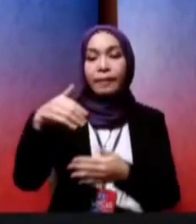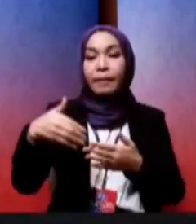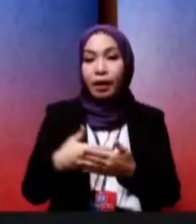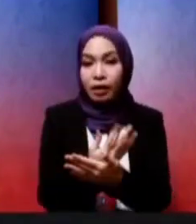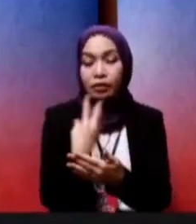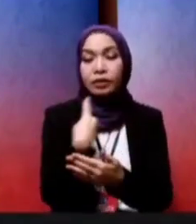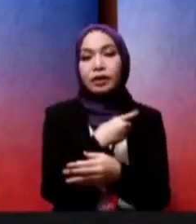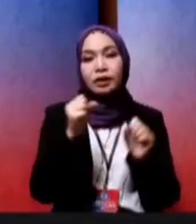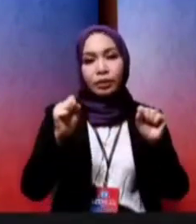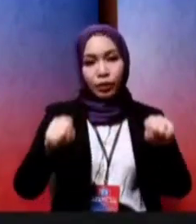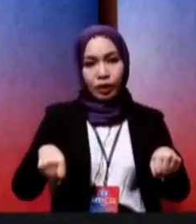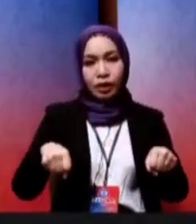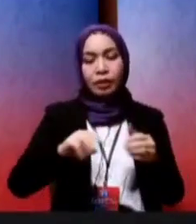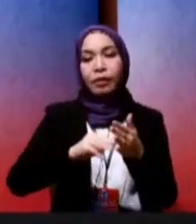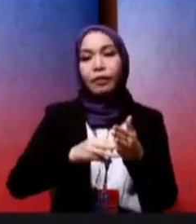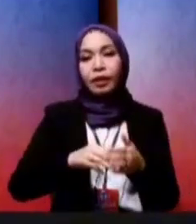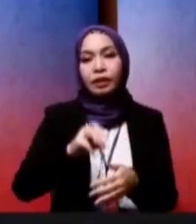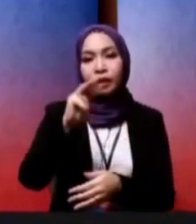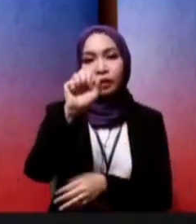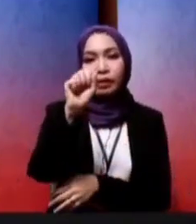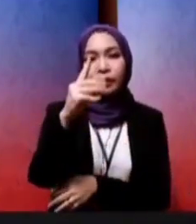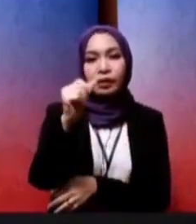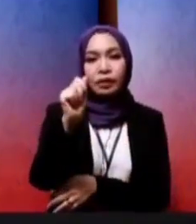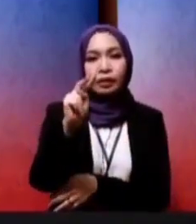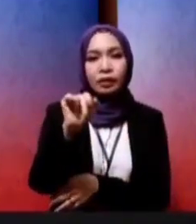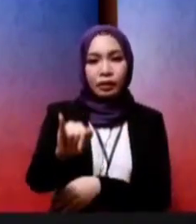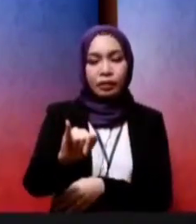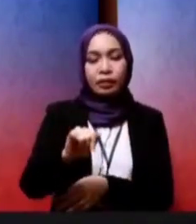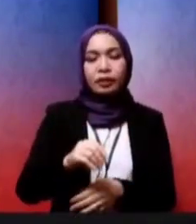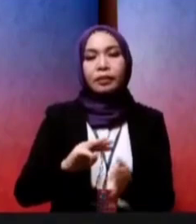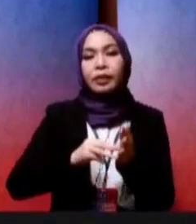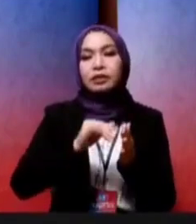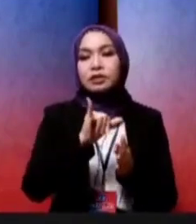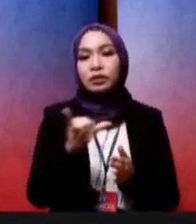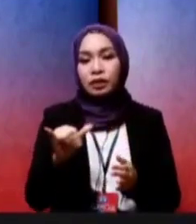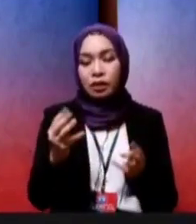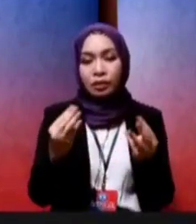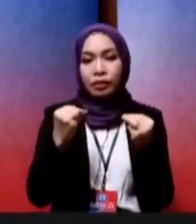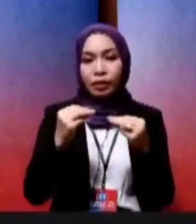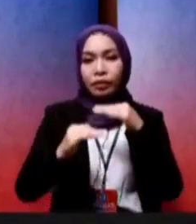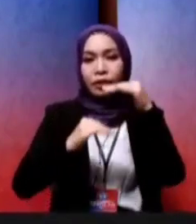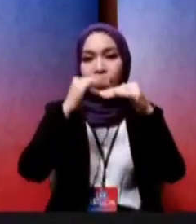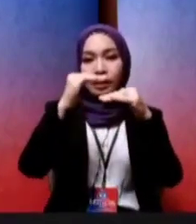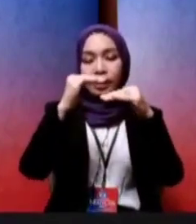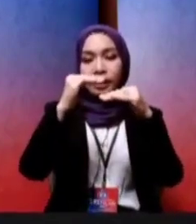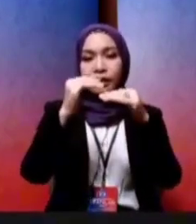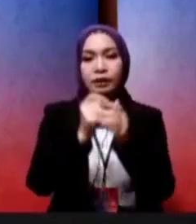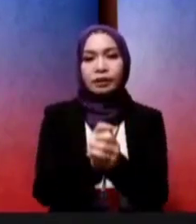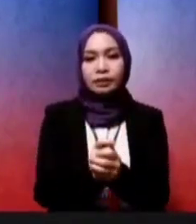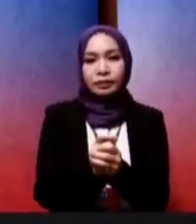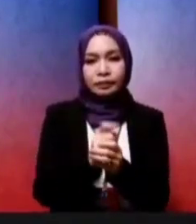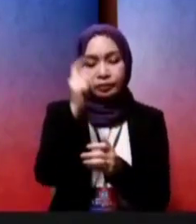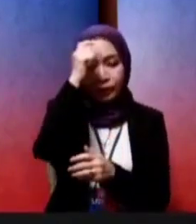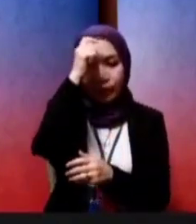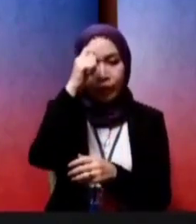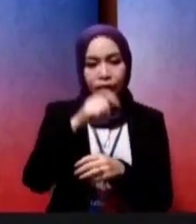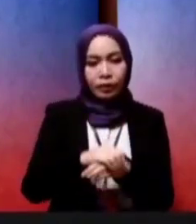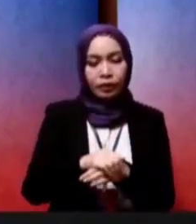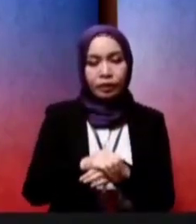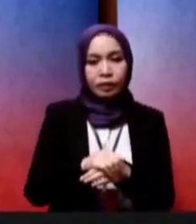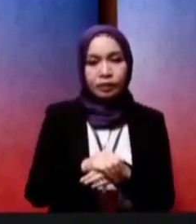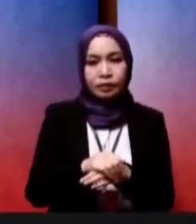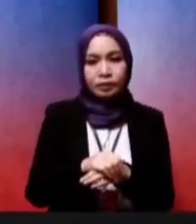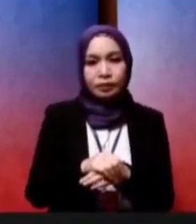1996 maksudnya nak Membina ketamadunan dan sesuatu yang berat tanggungjawabnya dan antara